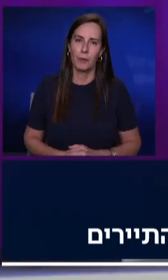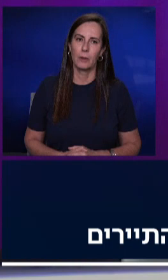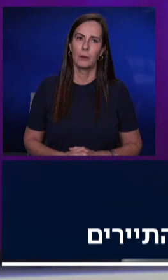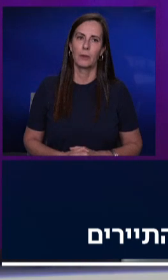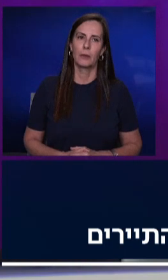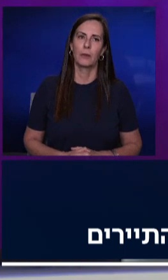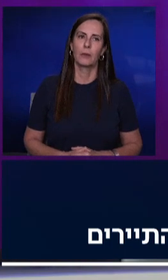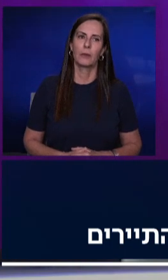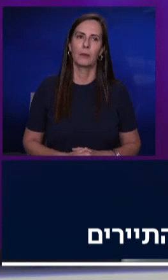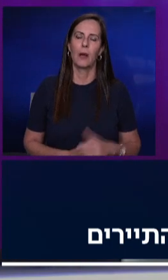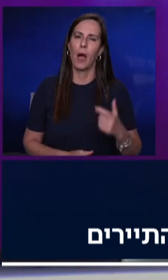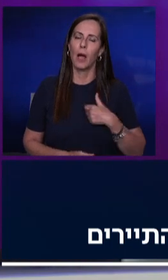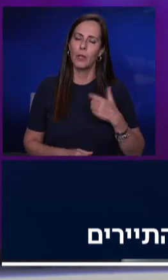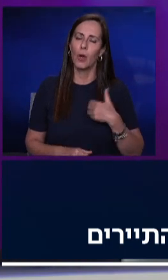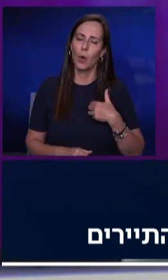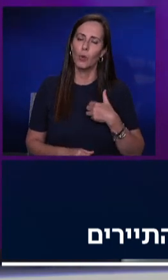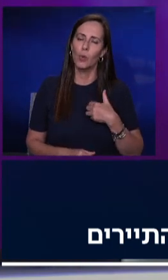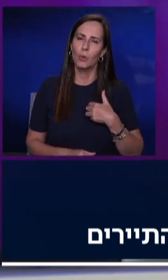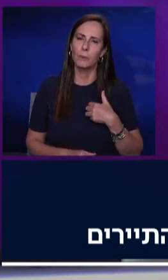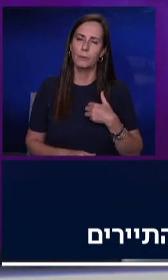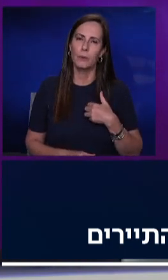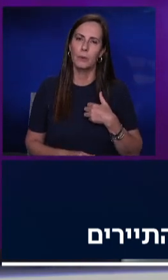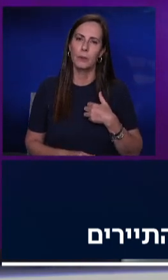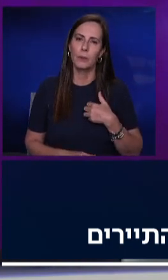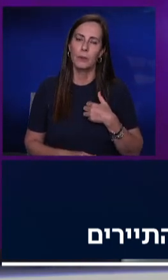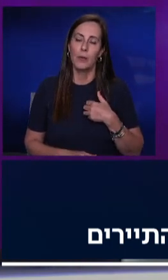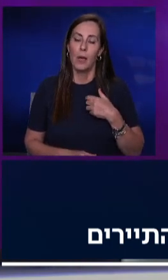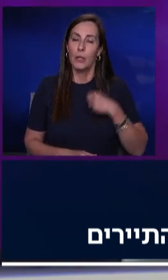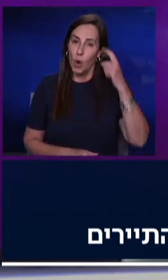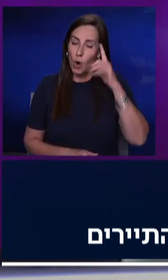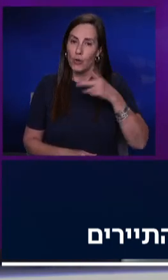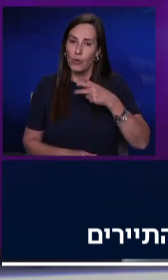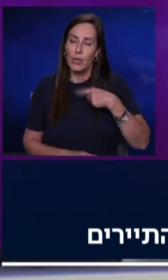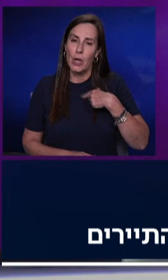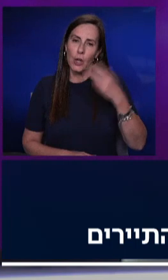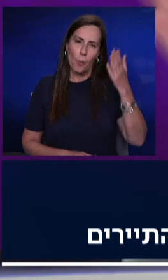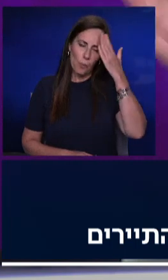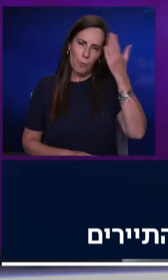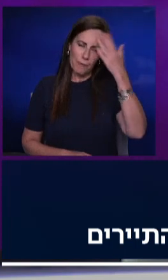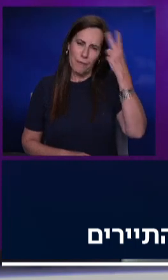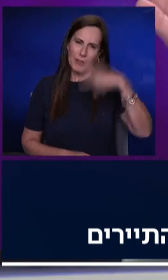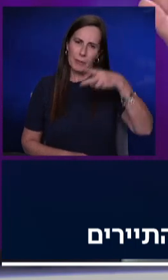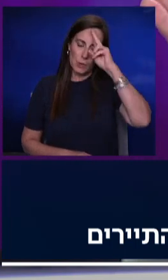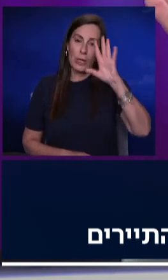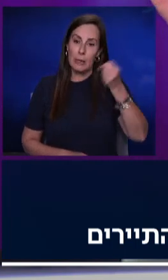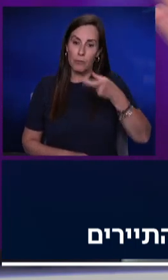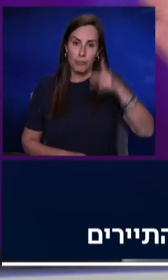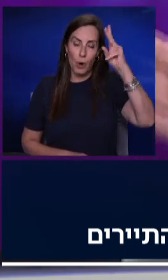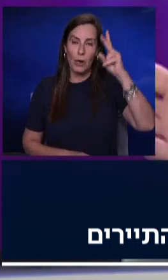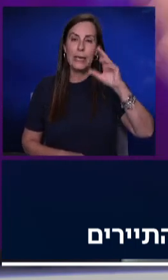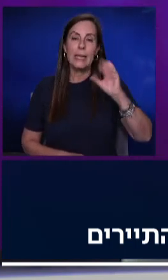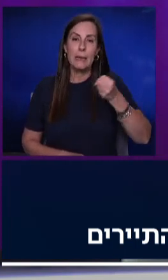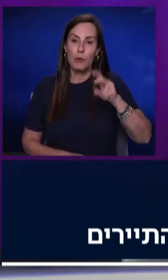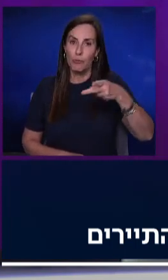מנהלים את הסיכון הזה בצורה טובה. מה זאת אומרת? ראשית, אם תהיה עלייה, ככל שתהיה עלייה